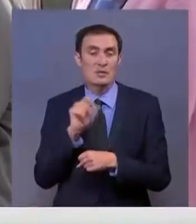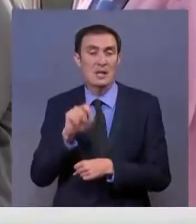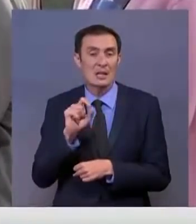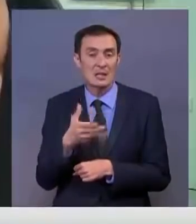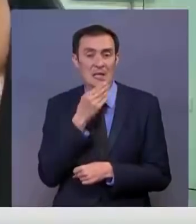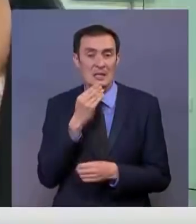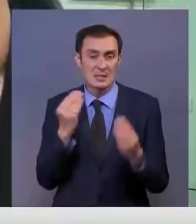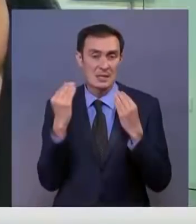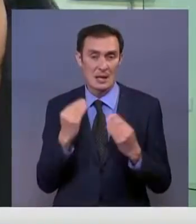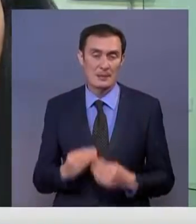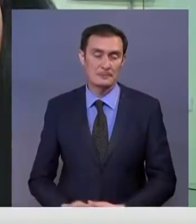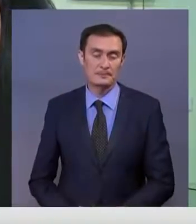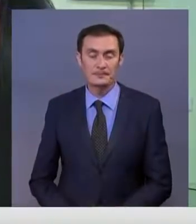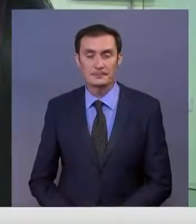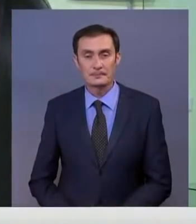золотых изделий.